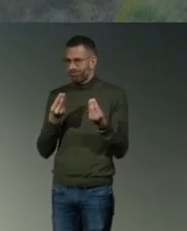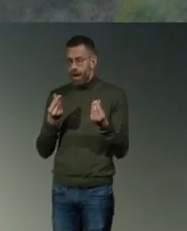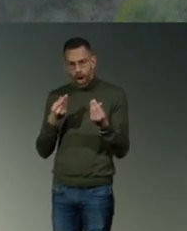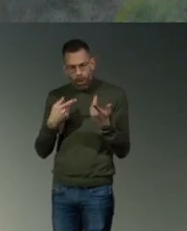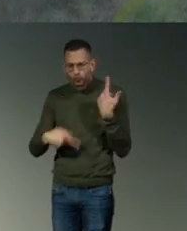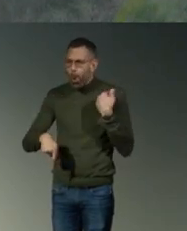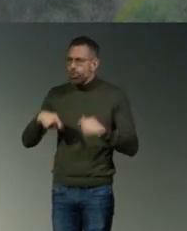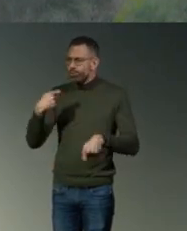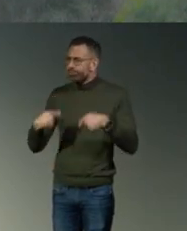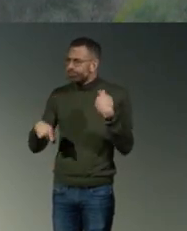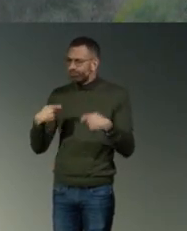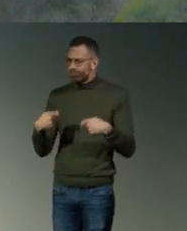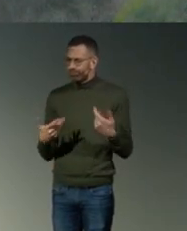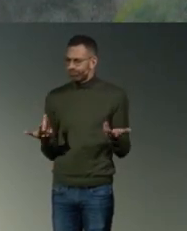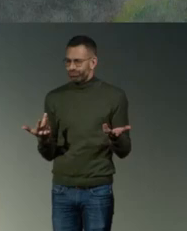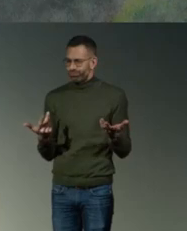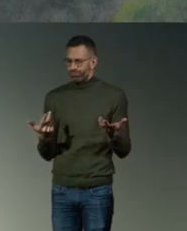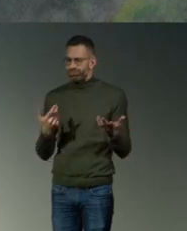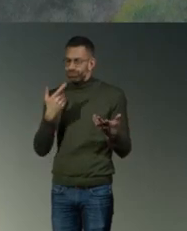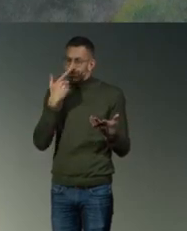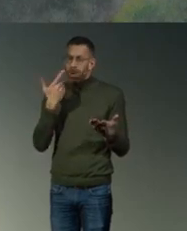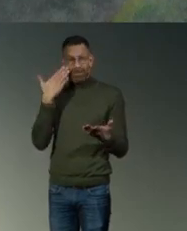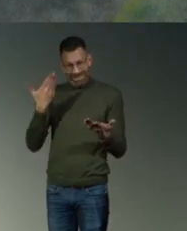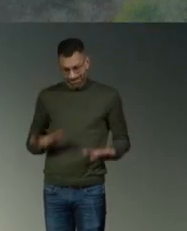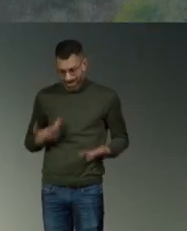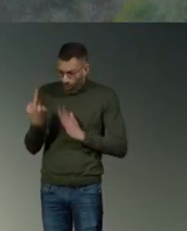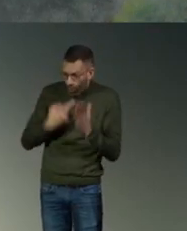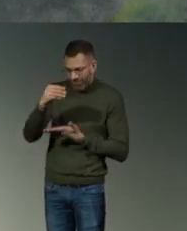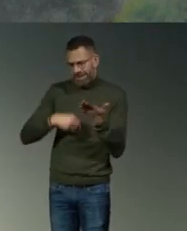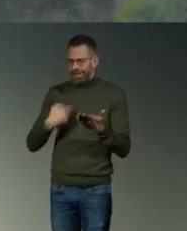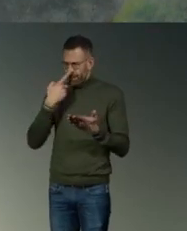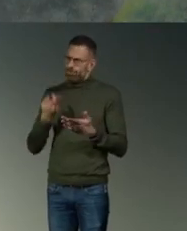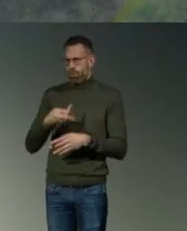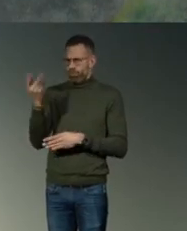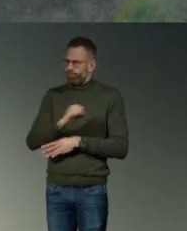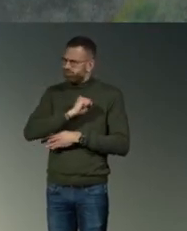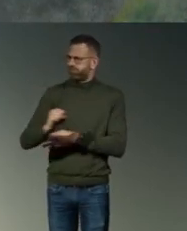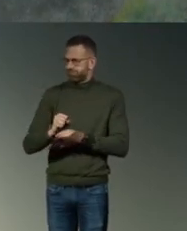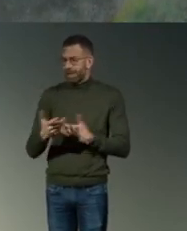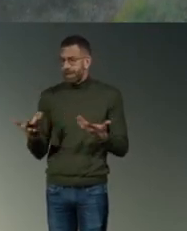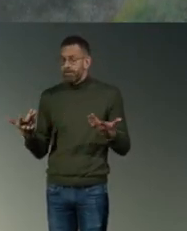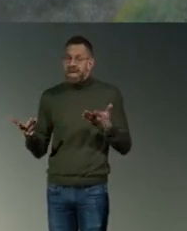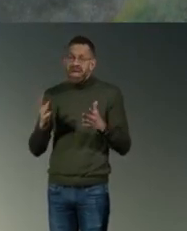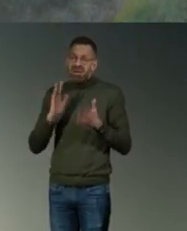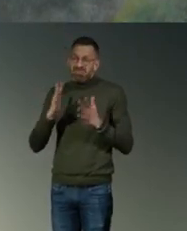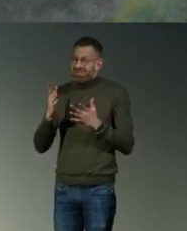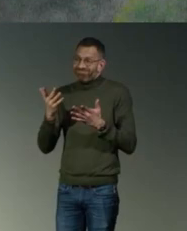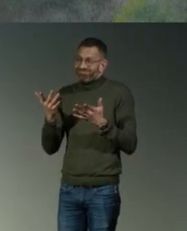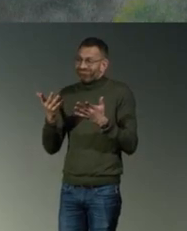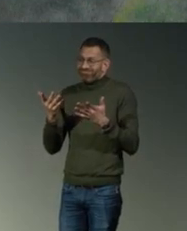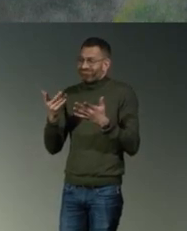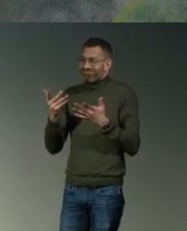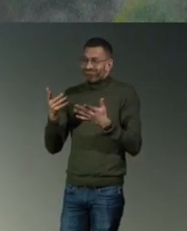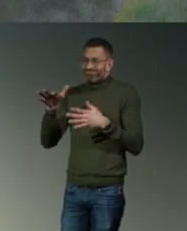modéré. Je pense que je serais beaucoup plus radicale si je l'écrivais aujourd'hui. Mais peut-être que ça ne conviendrait pas, parce que de toute façon,